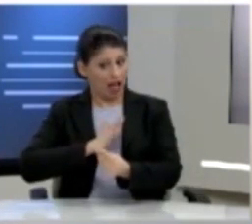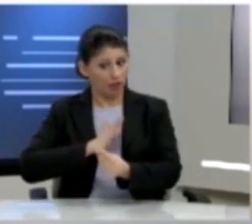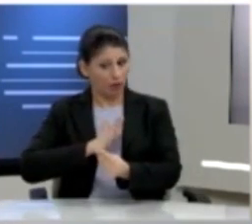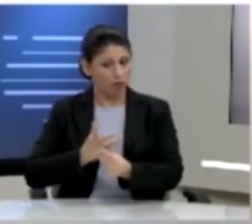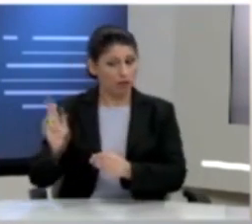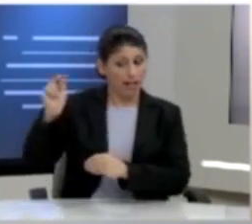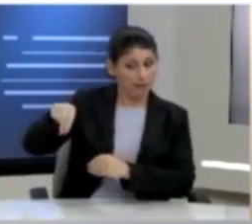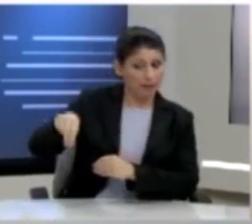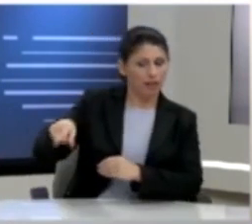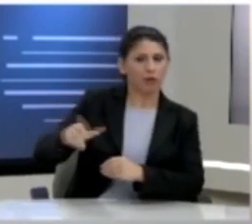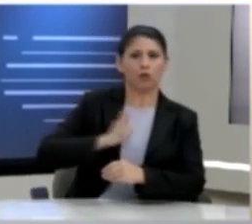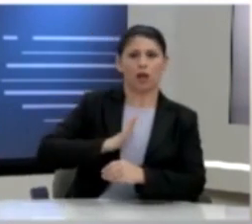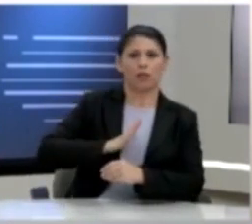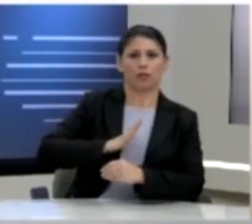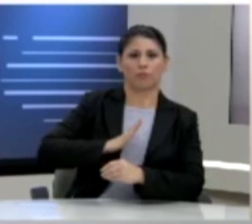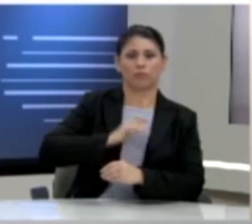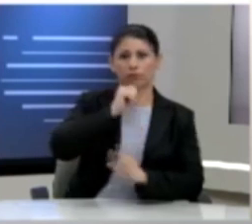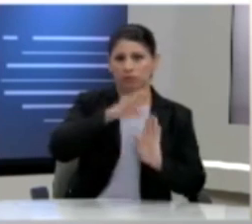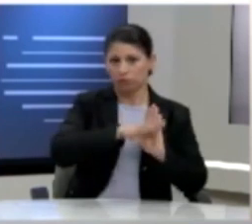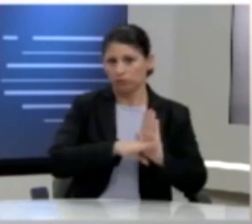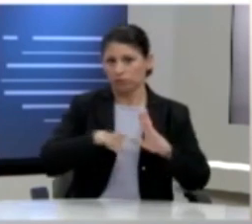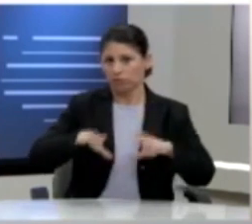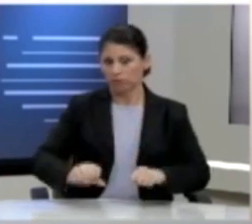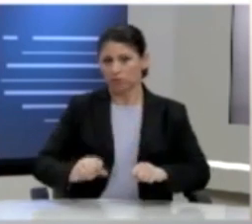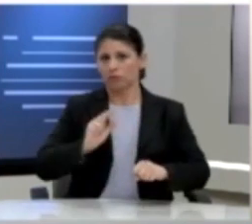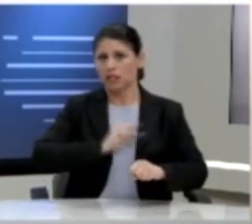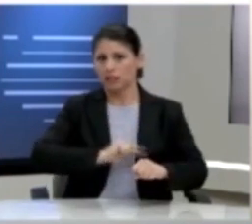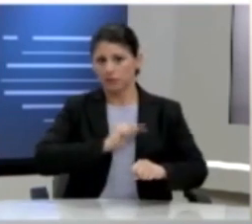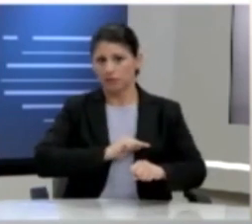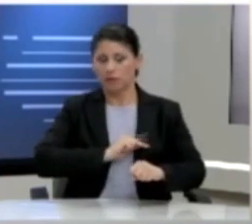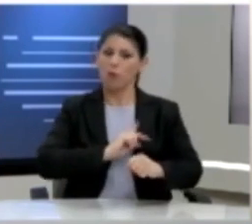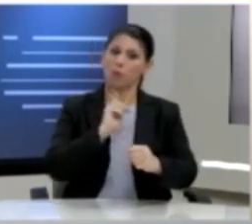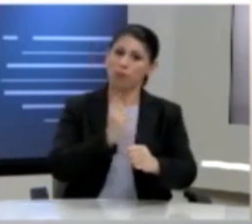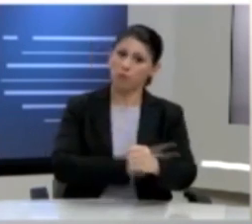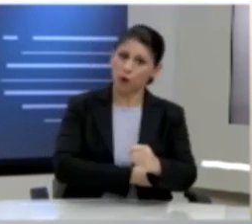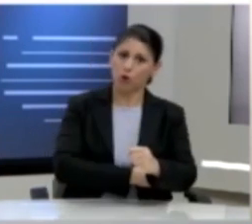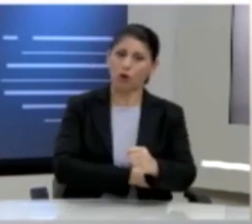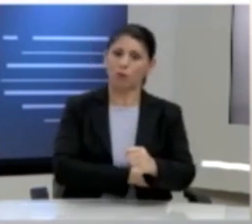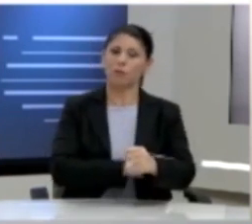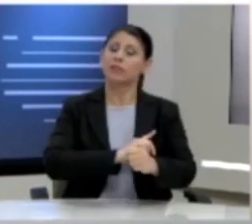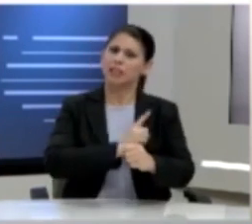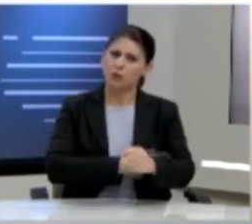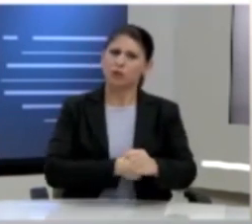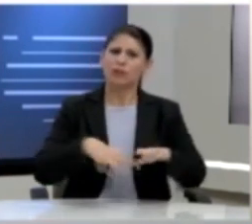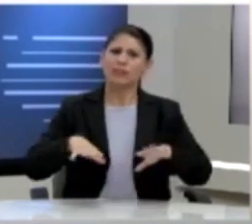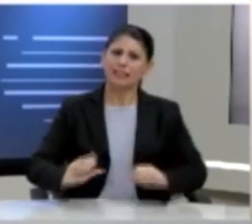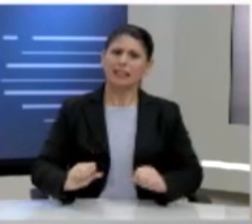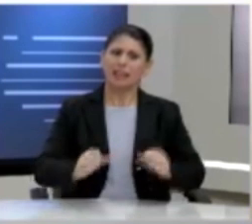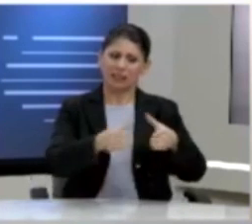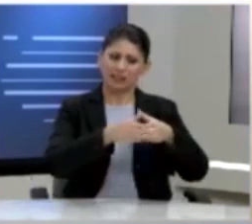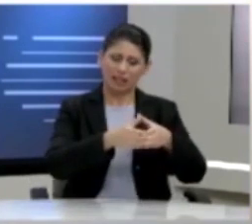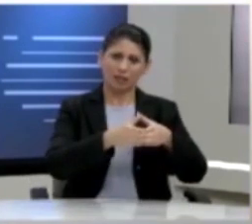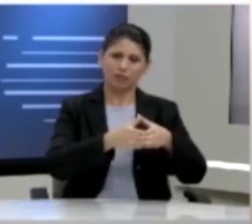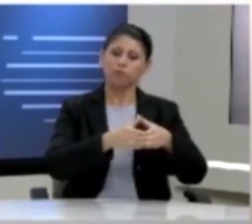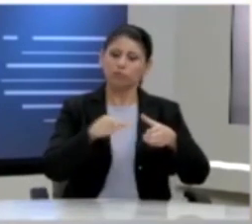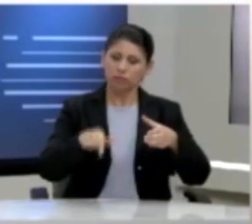από άνθρωπο. Κάθε σύνταγμα λοιπόν κατοχυρώνει τα συμφέροντα, τα προνόμια, την εξουσία της κυρίαρχης τάξης